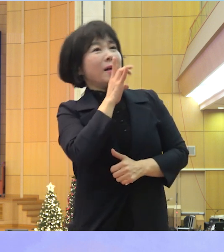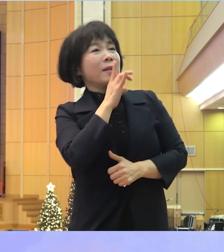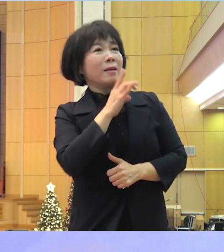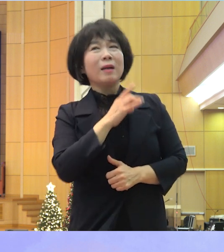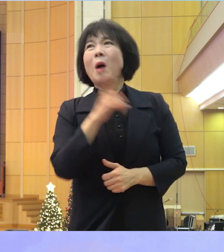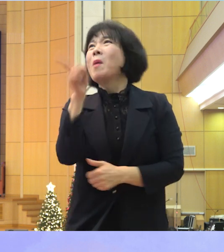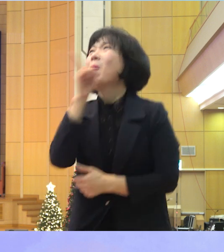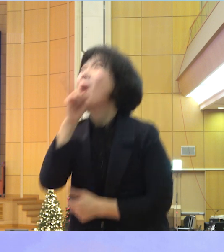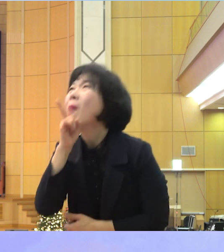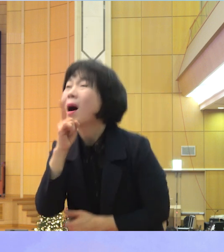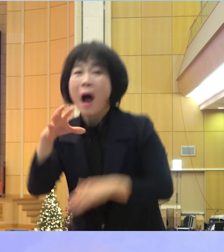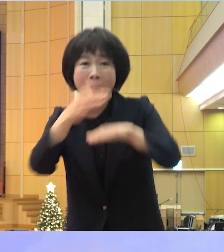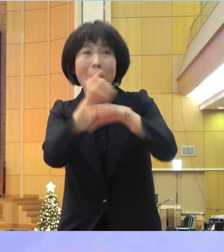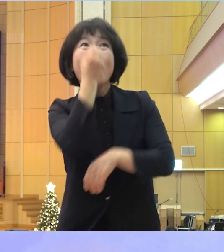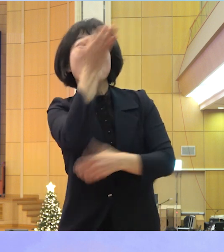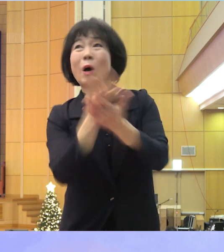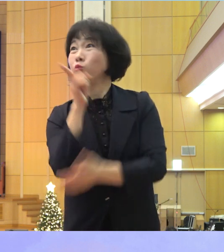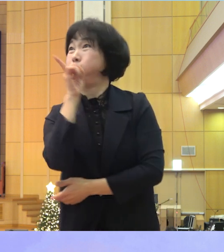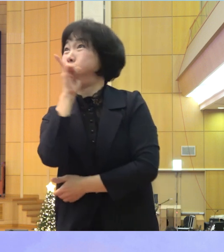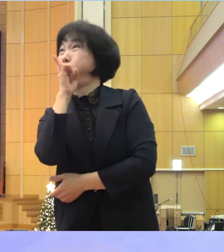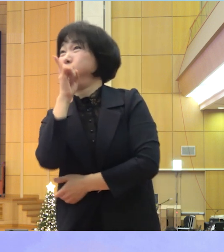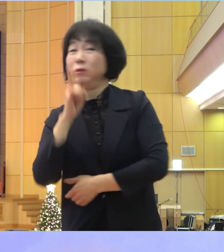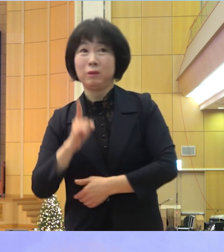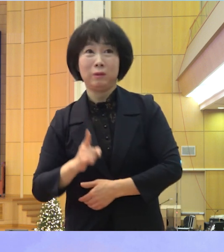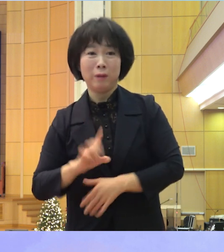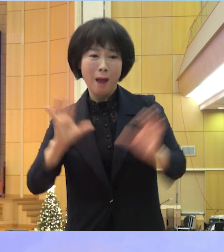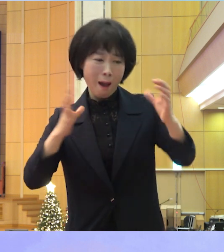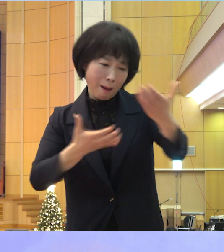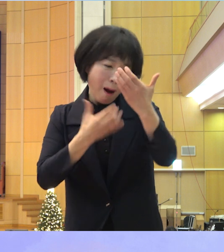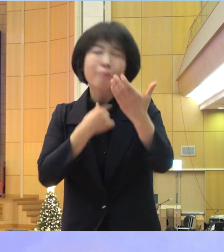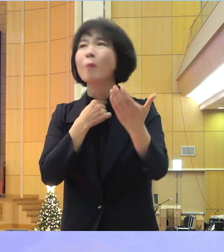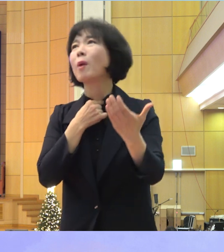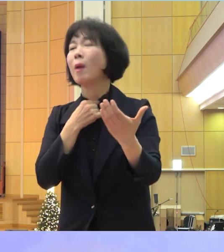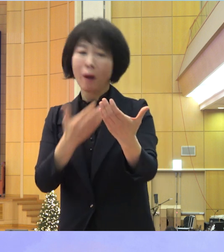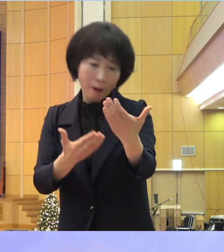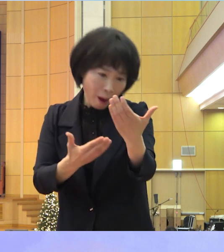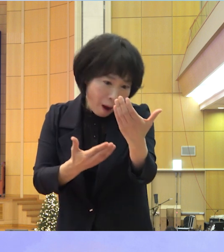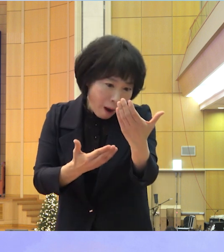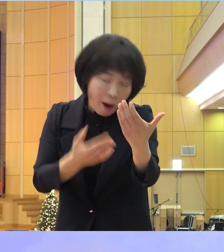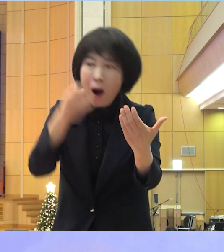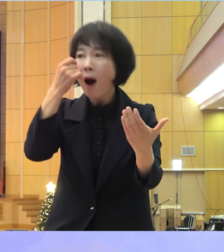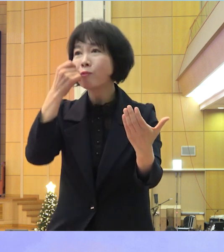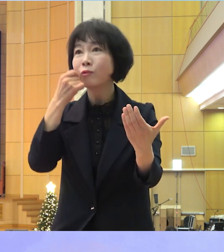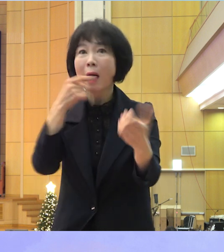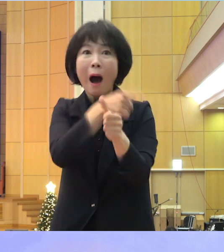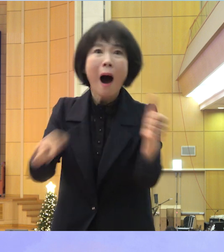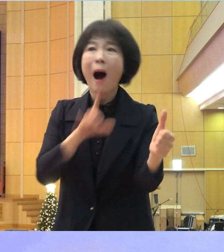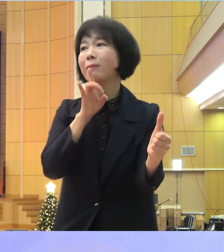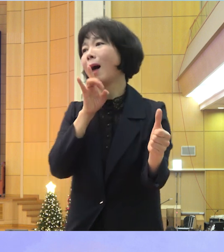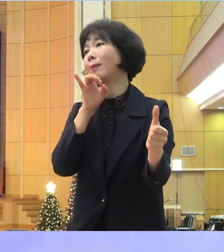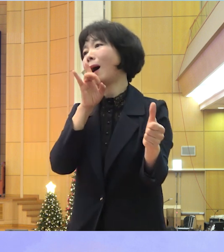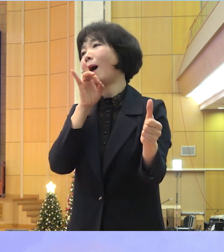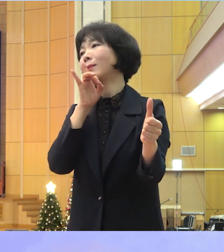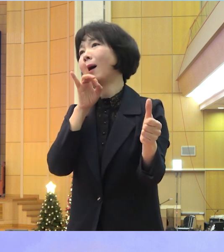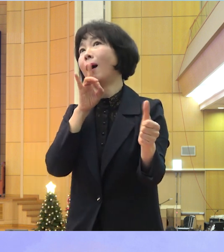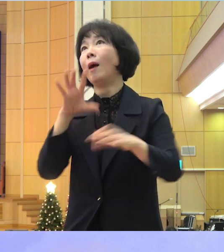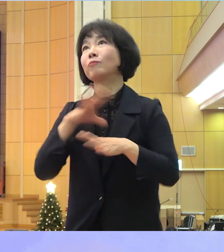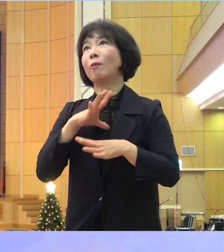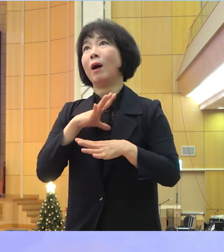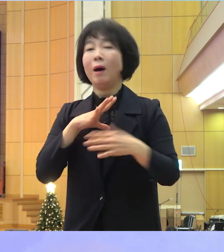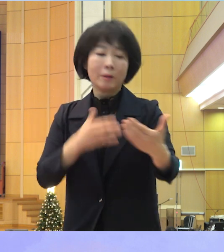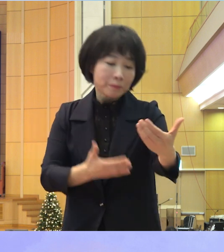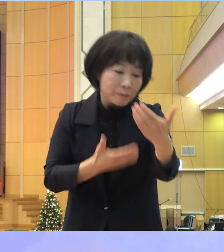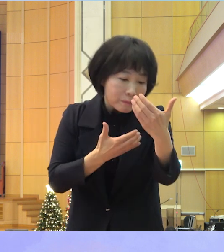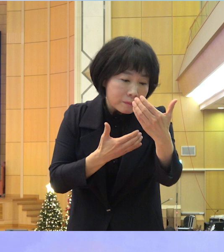진노하십니다. 왕이 진노하십니다. 왕이 진노하셔요. 나도 알아. 근데 어떻게 이 아이를 어떡하냐? 나도